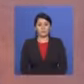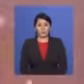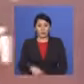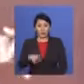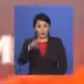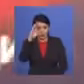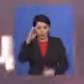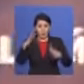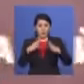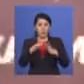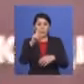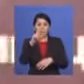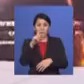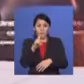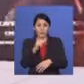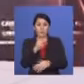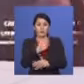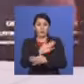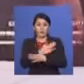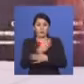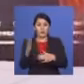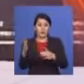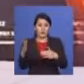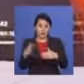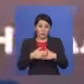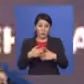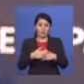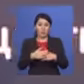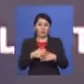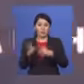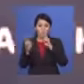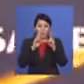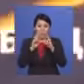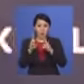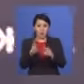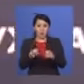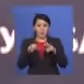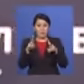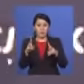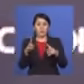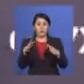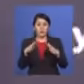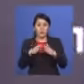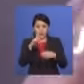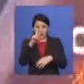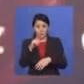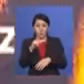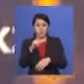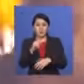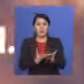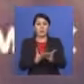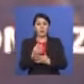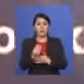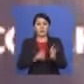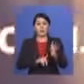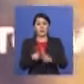Елімізде үй құстарының өлімі толығымен тоқтады. Орталық коммуникация алаңында өткен брифингте мамандар қырылған үй құстар үшін өтемақының төленіп